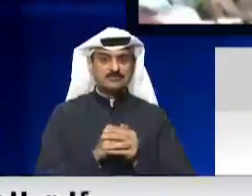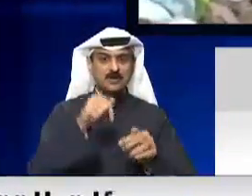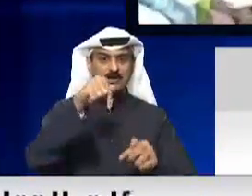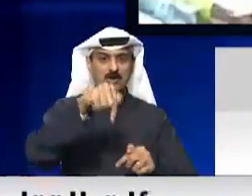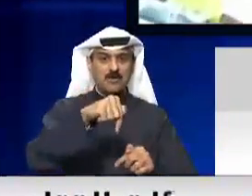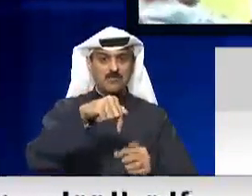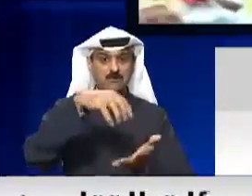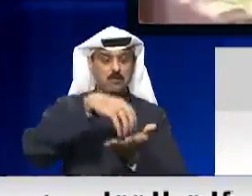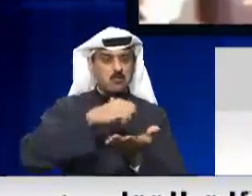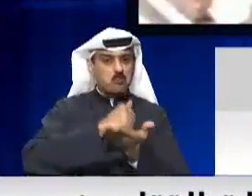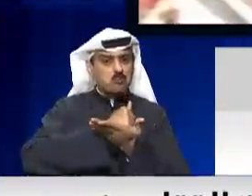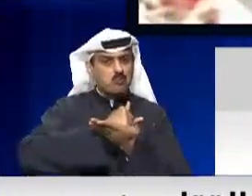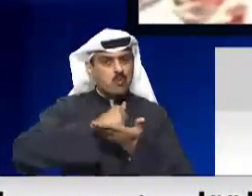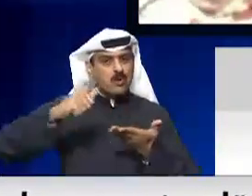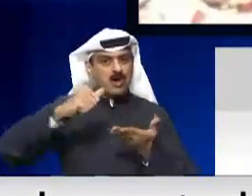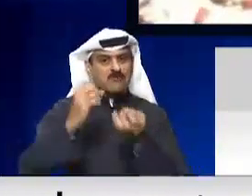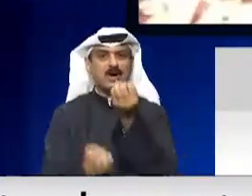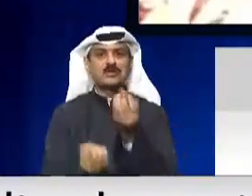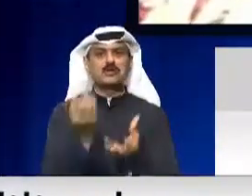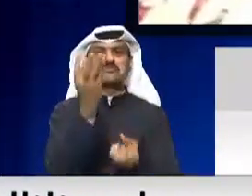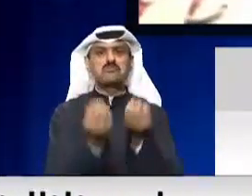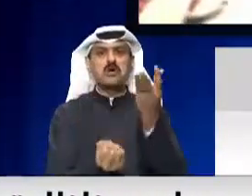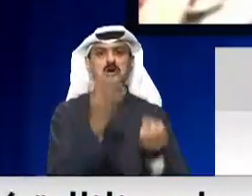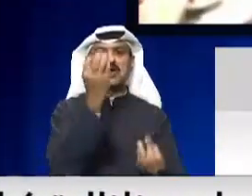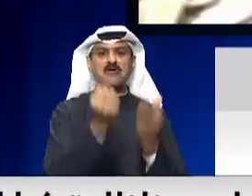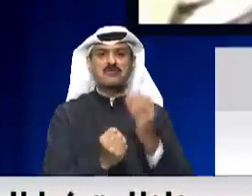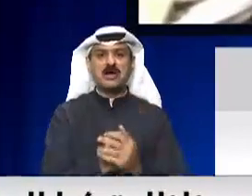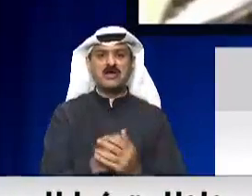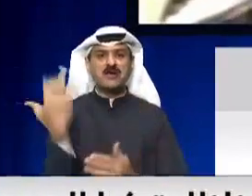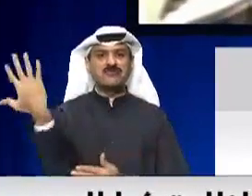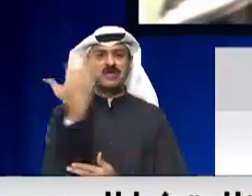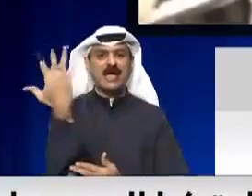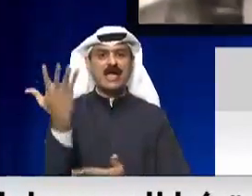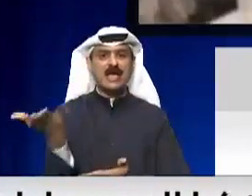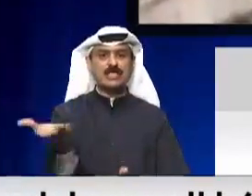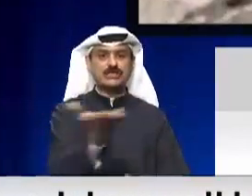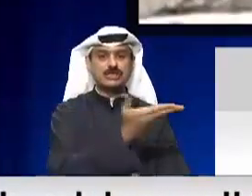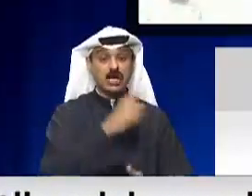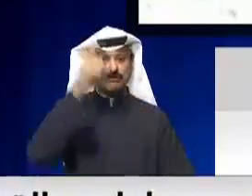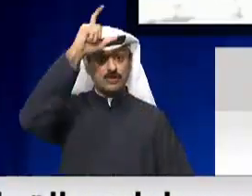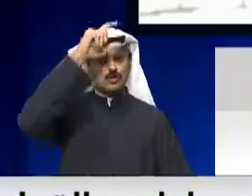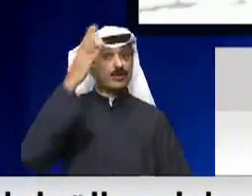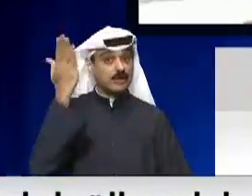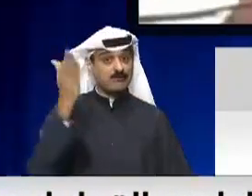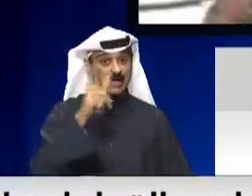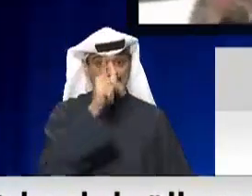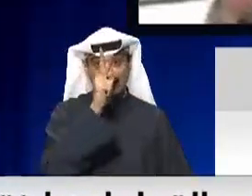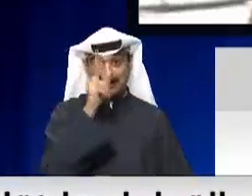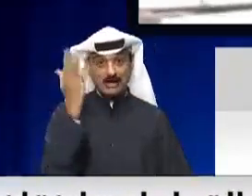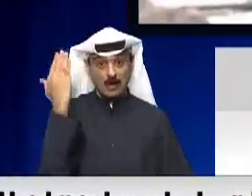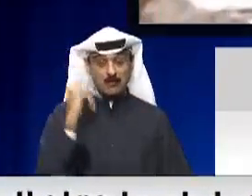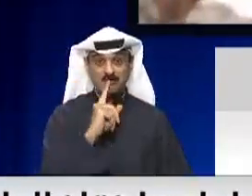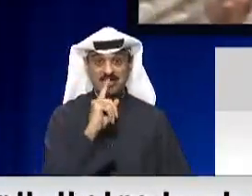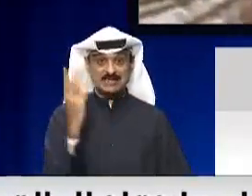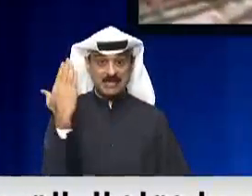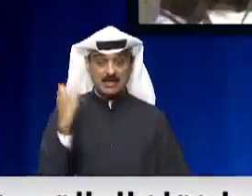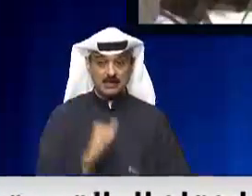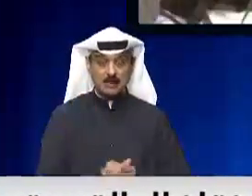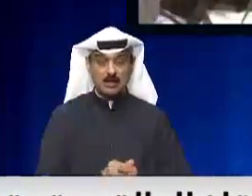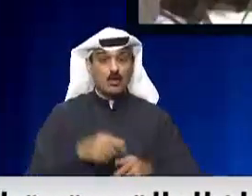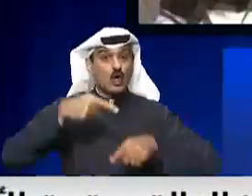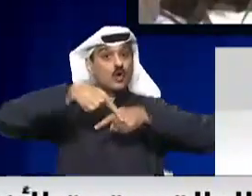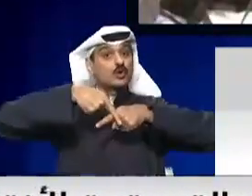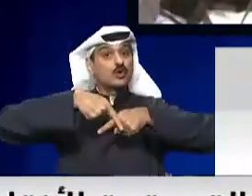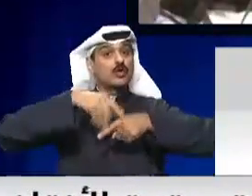في مكافحة حرائق القابات اللي حدثت في جمهورية تركيا الصديقة وكذلك في جمهورية اليونان